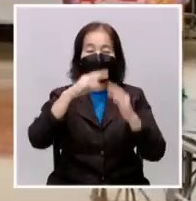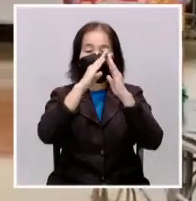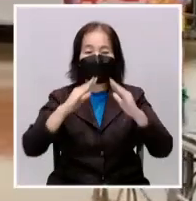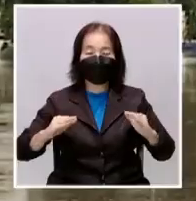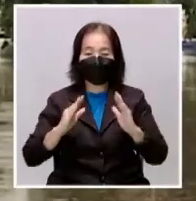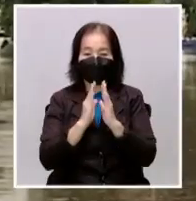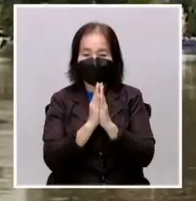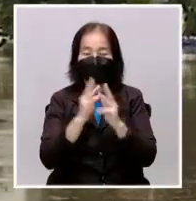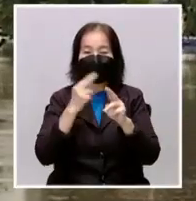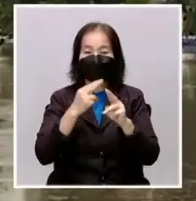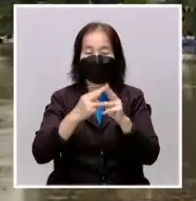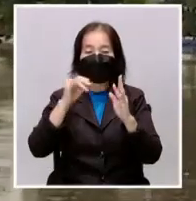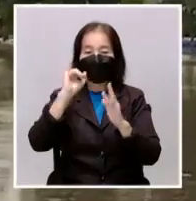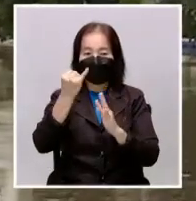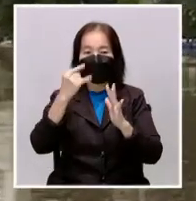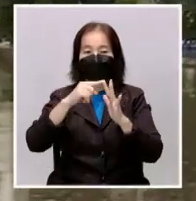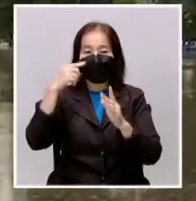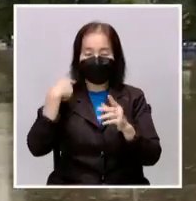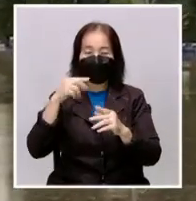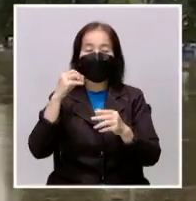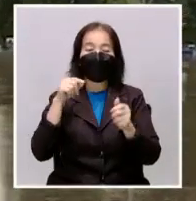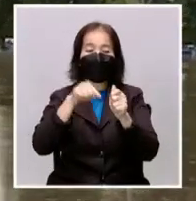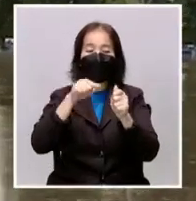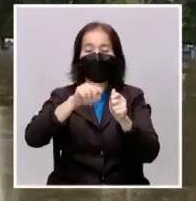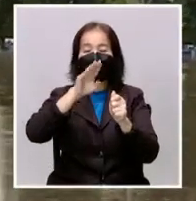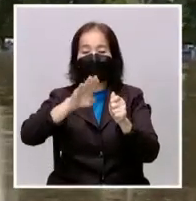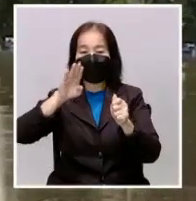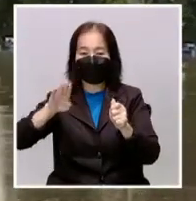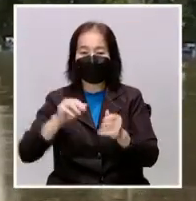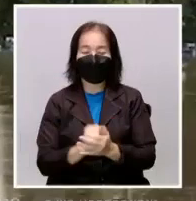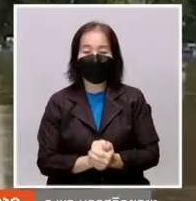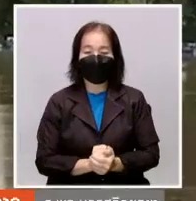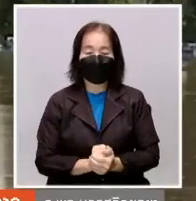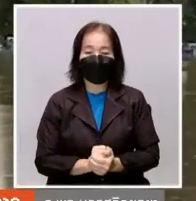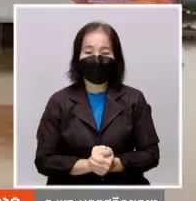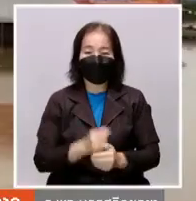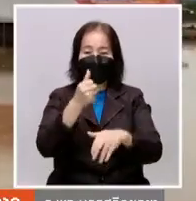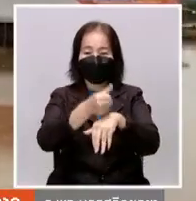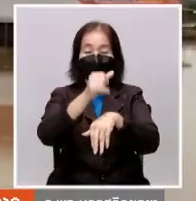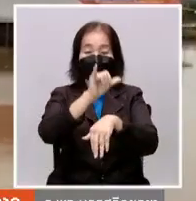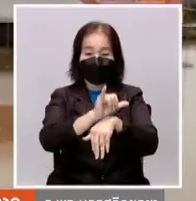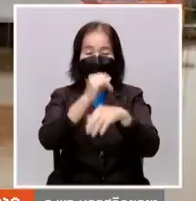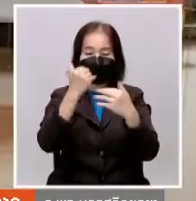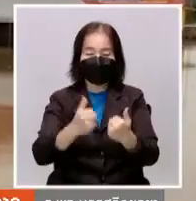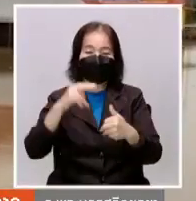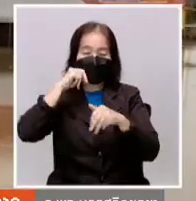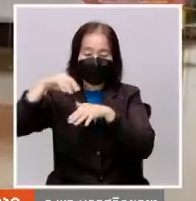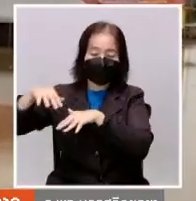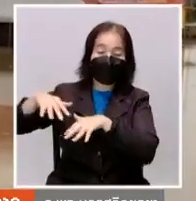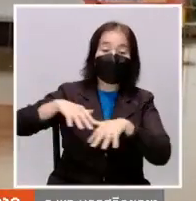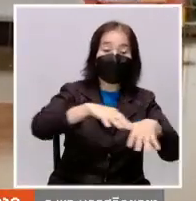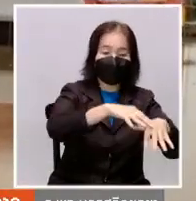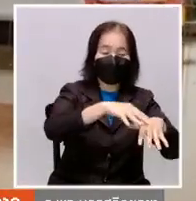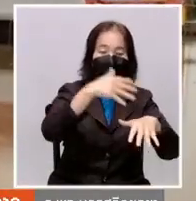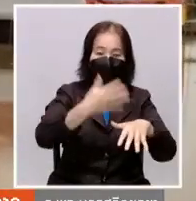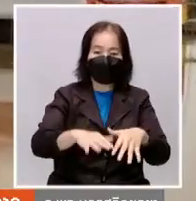ณีค่ะตำบลบ้านกลุ่มอำเภอบางบานจังหวัดพระนครศรีอยุธยาเนี่ยค่ะมวลน้ำจากแม่น้ำเจ้าพระยาไหลทะลักเข้ามาท่ว